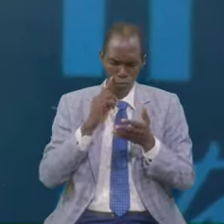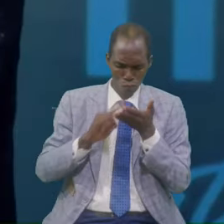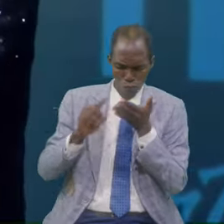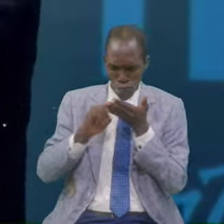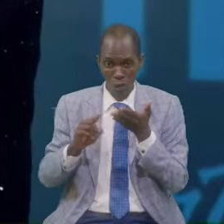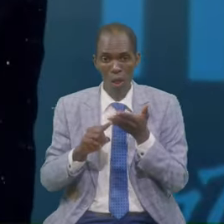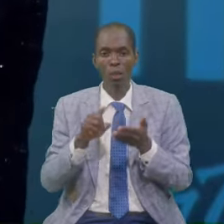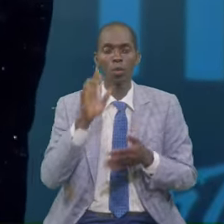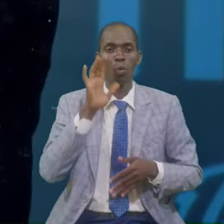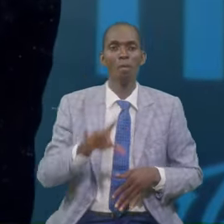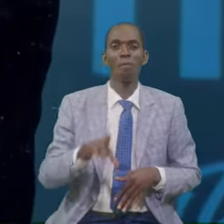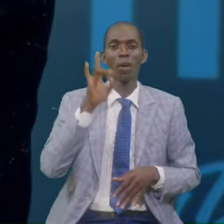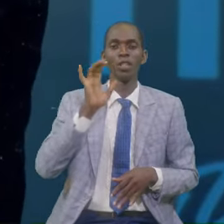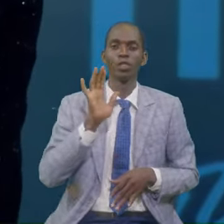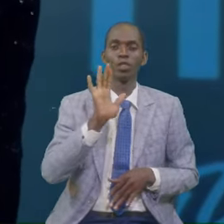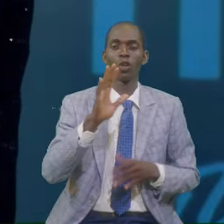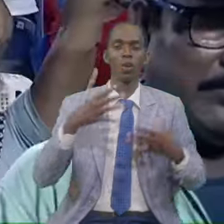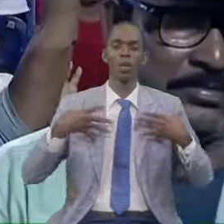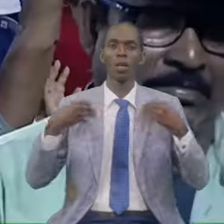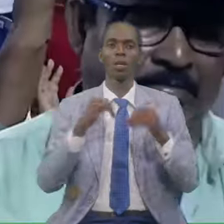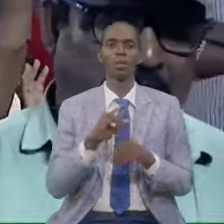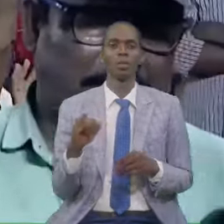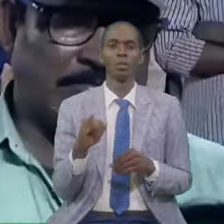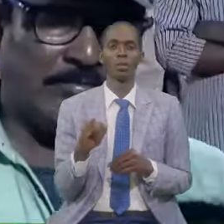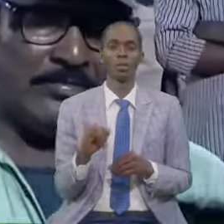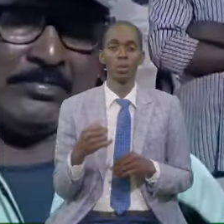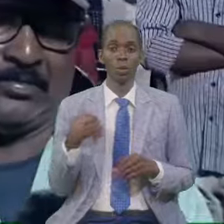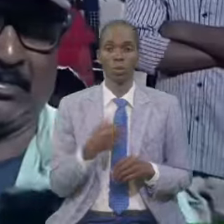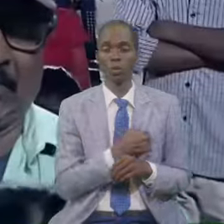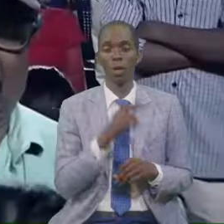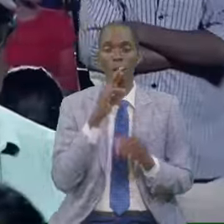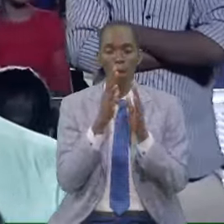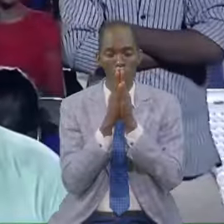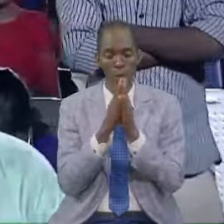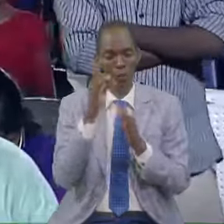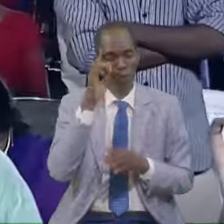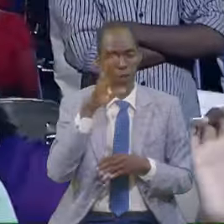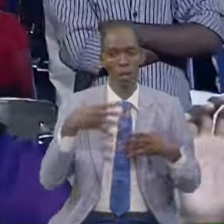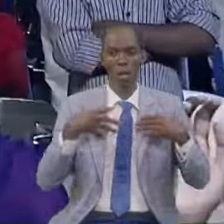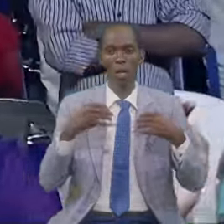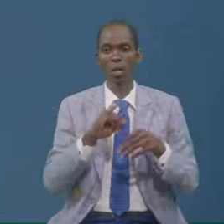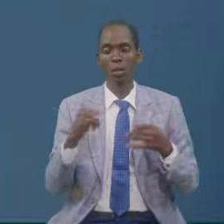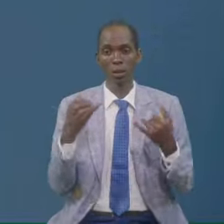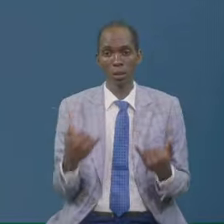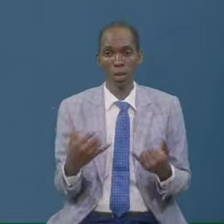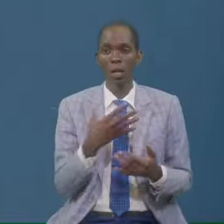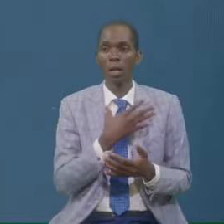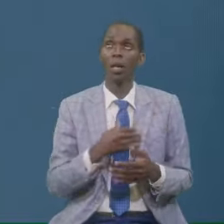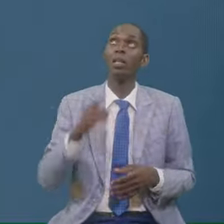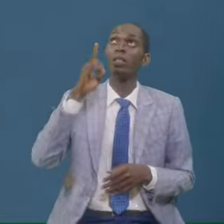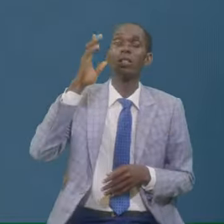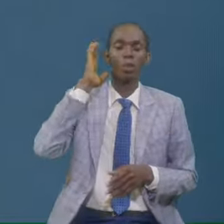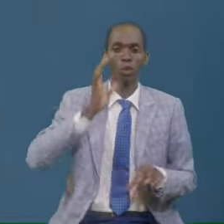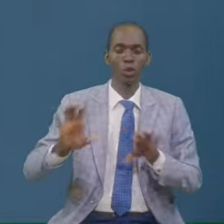మీ స్వస్థత మీకు లభిస్తుంది. We pray for your healing now. ఇప్పుడు స్వస్థత కోసం ప్రార్థన. And he's going to do it now